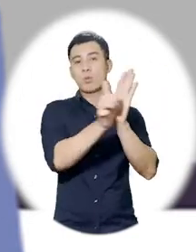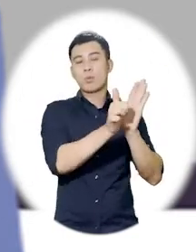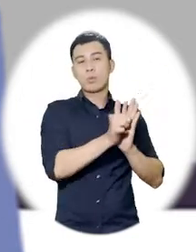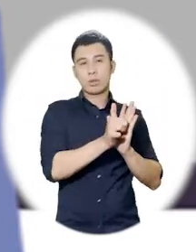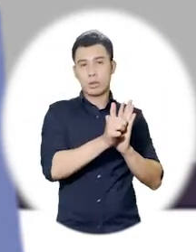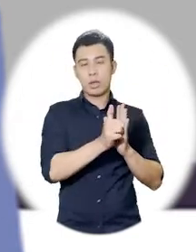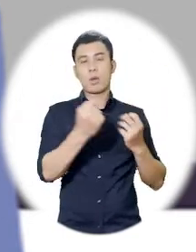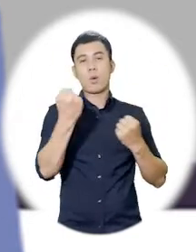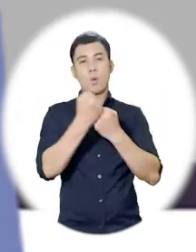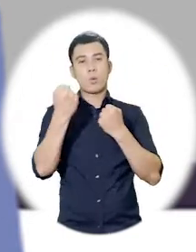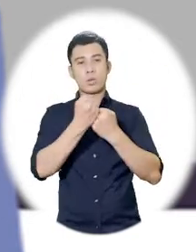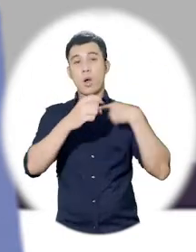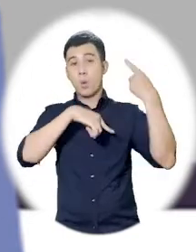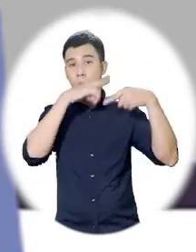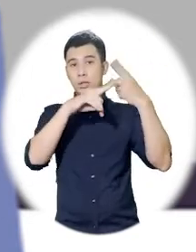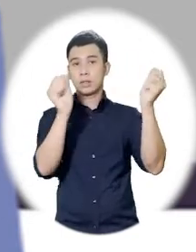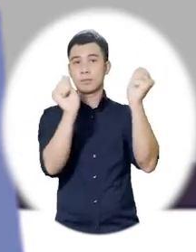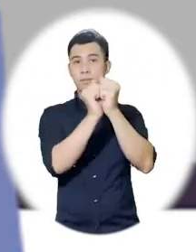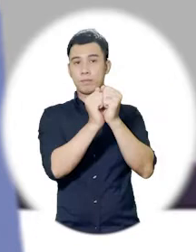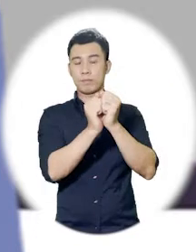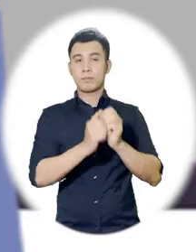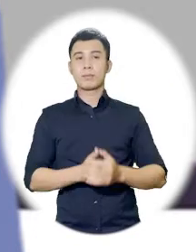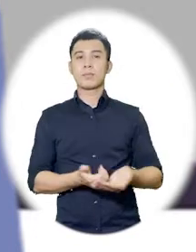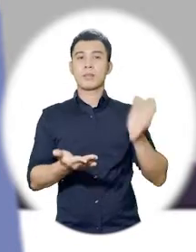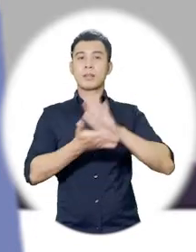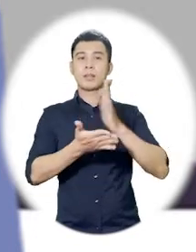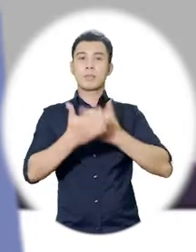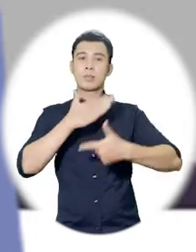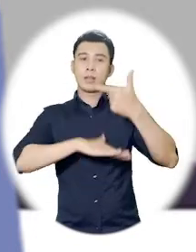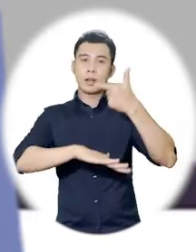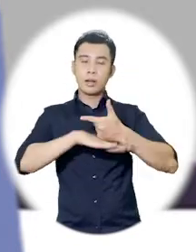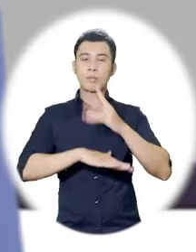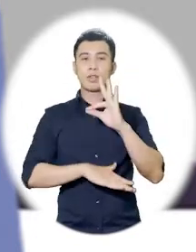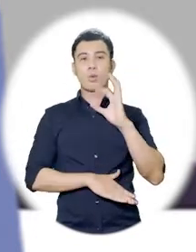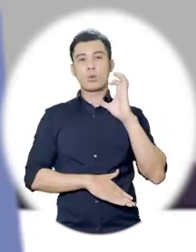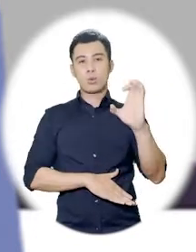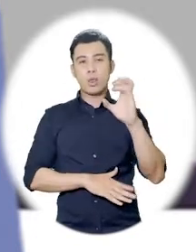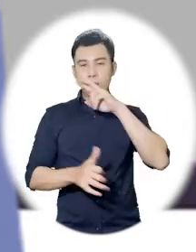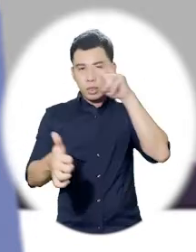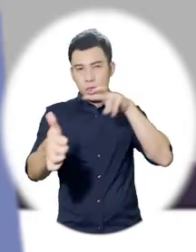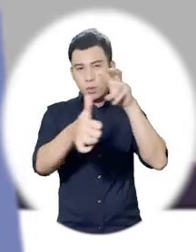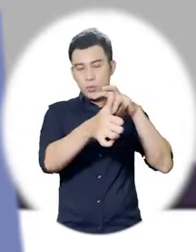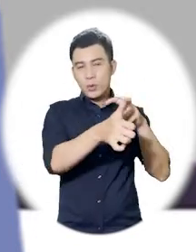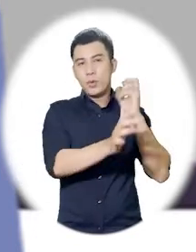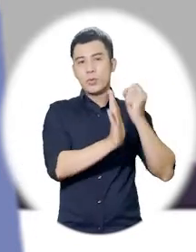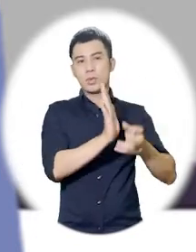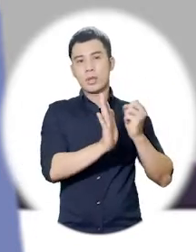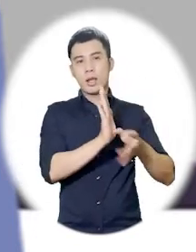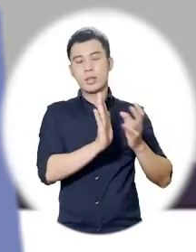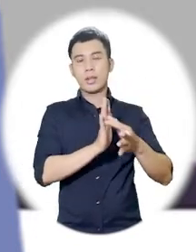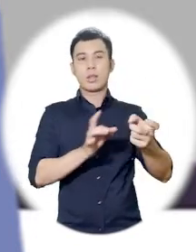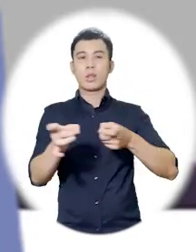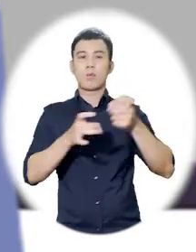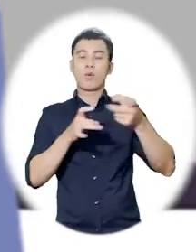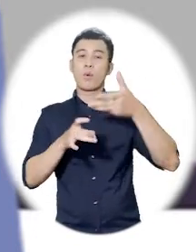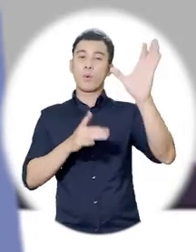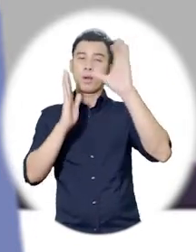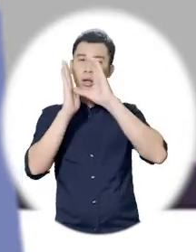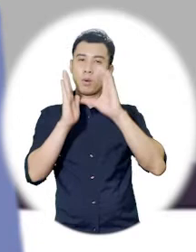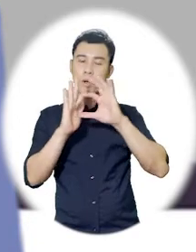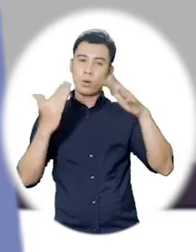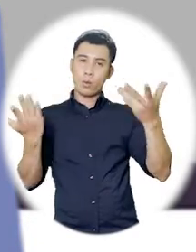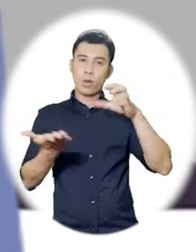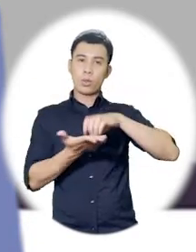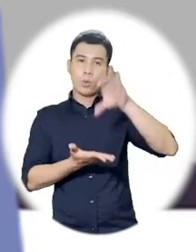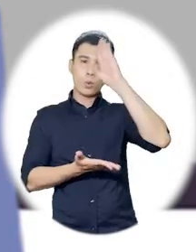phối hợp một cách nhất quán, đồng thời thúc đẩy và hoàn thiện các cơ chế hỗ trợ quá trình chung. Bên cạnh đó, cần xác lập các tiêu chuẩn đối với trách nhiệm theo dõi và